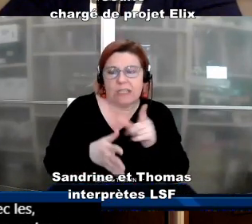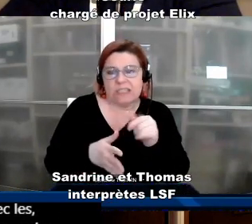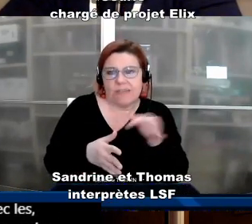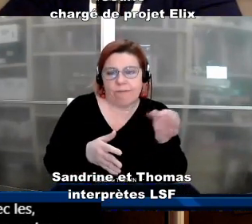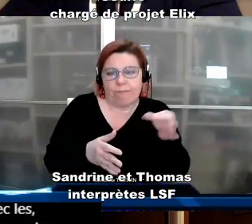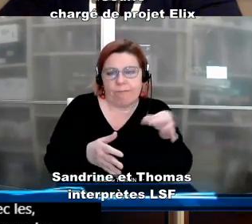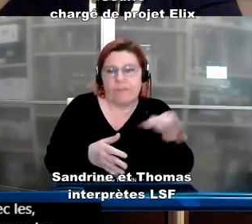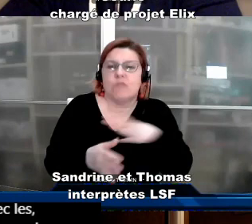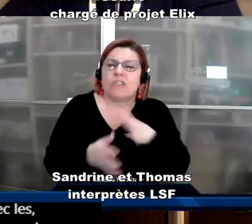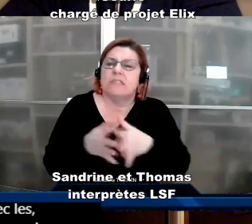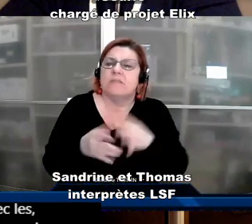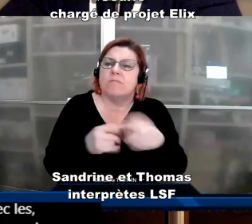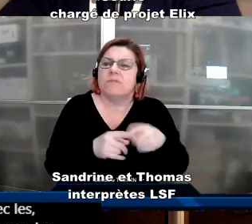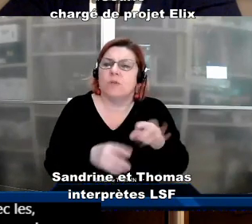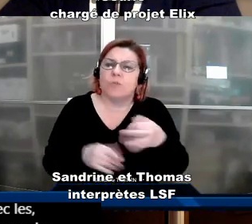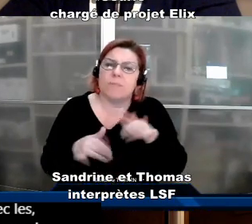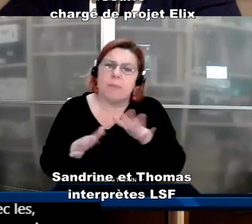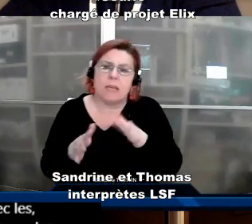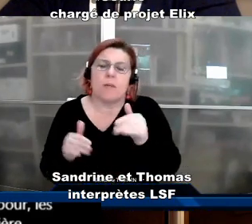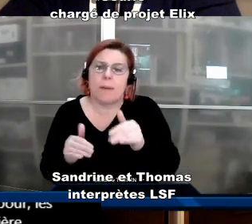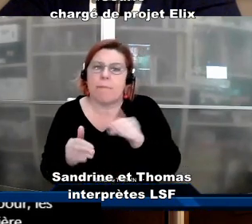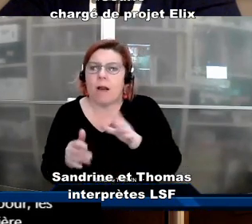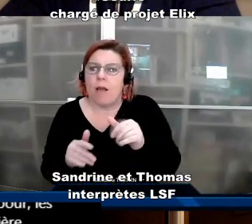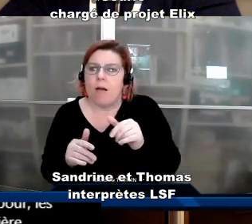signes qui diffèrent, évidemment, mais on reste sur une logique